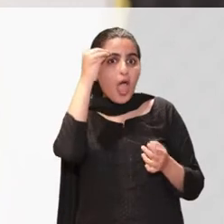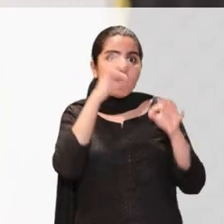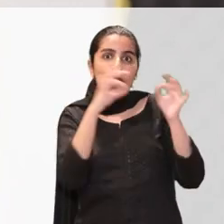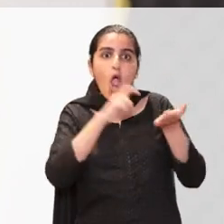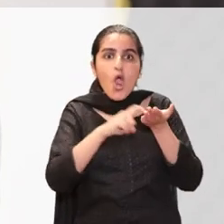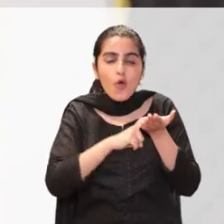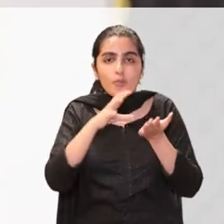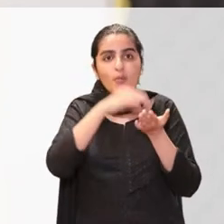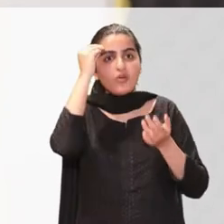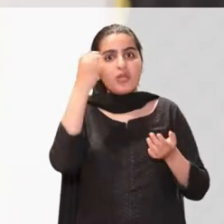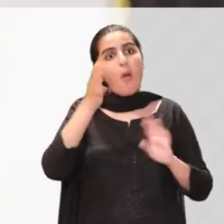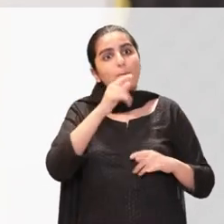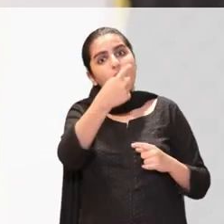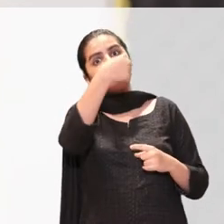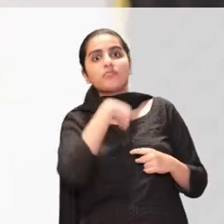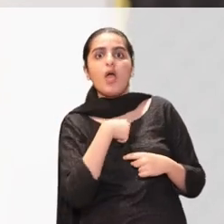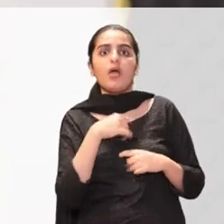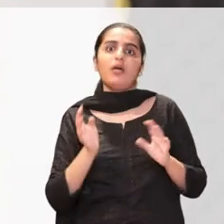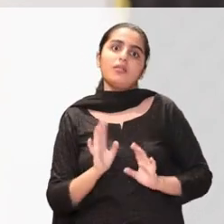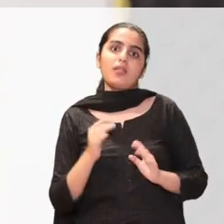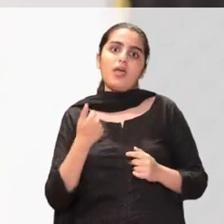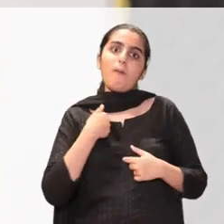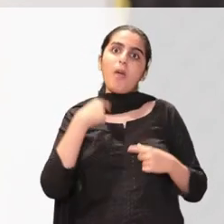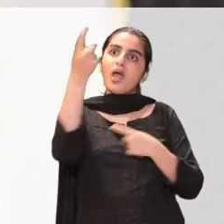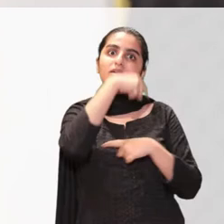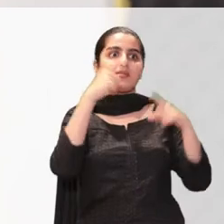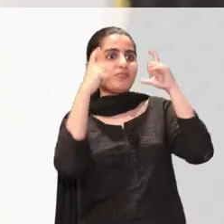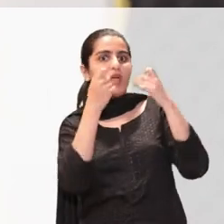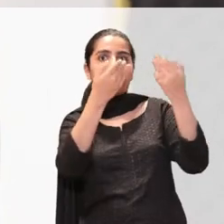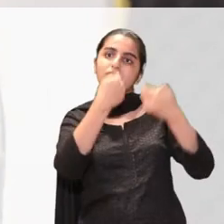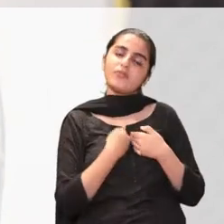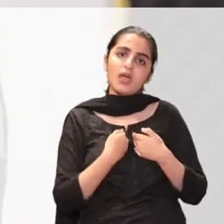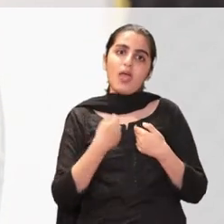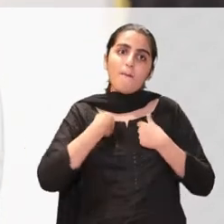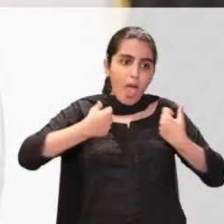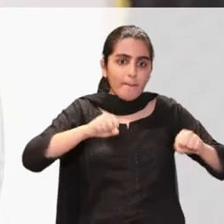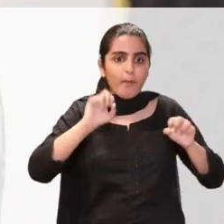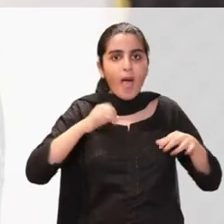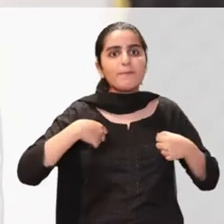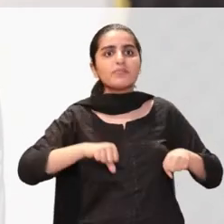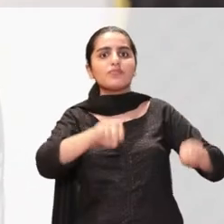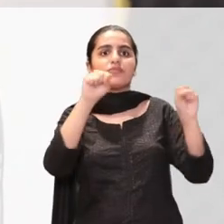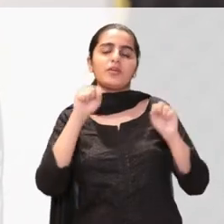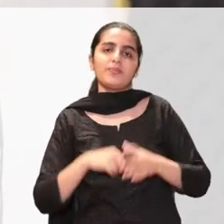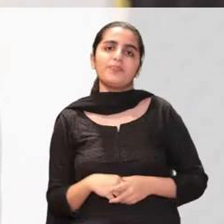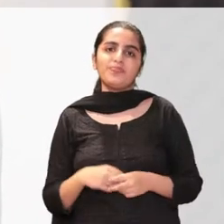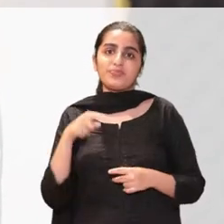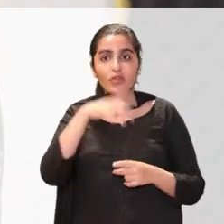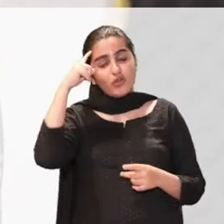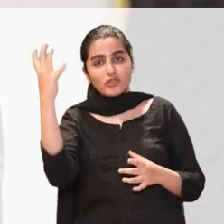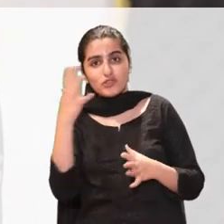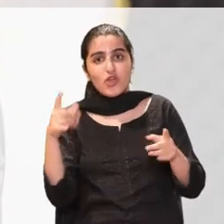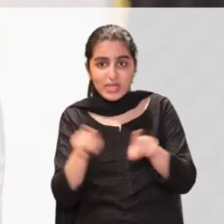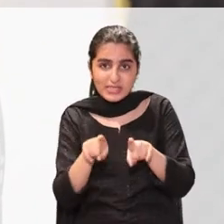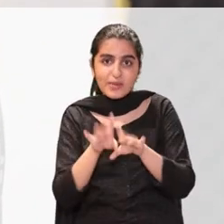और मुझे लगता है कि यू आर यू प्ले विद